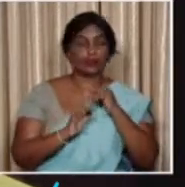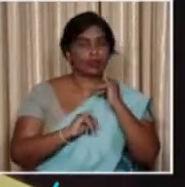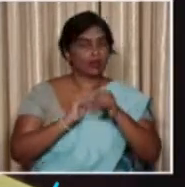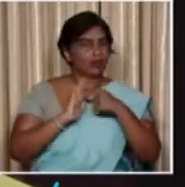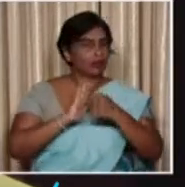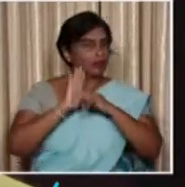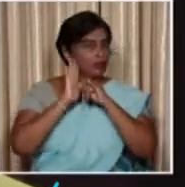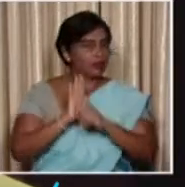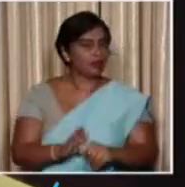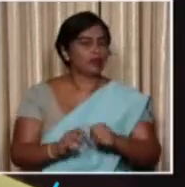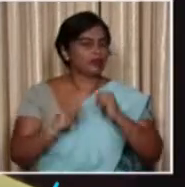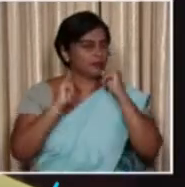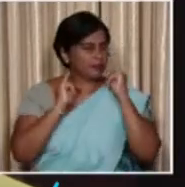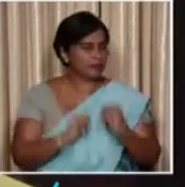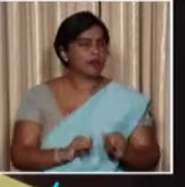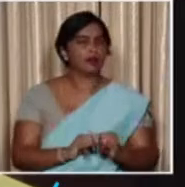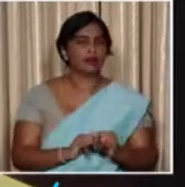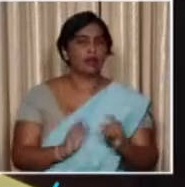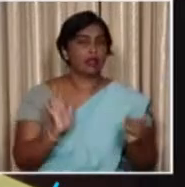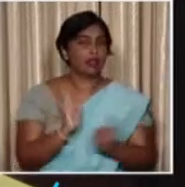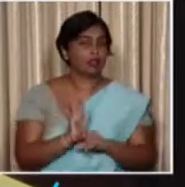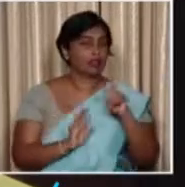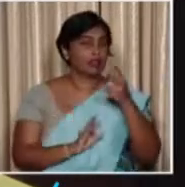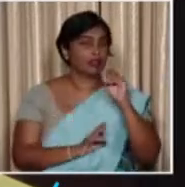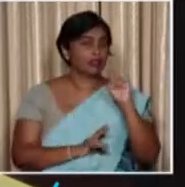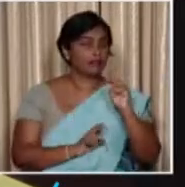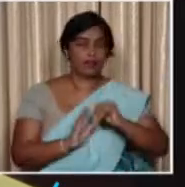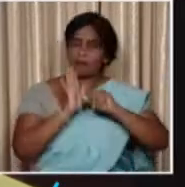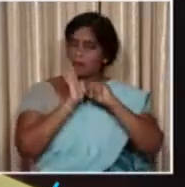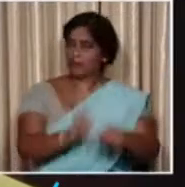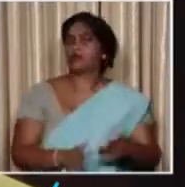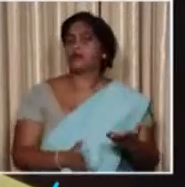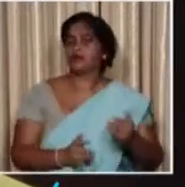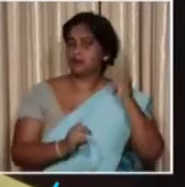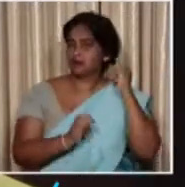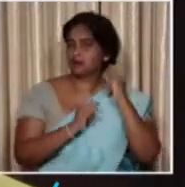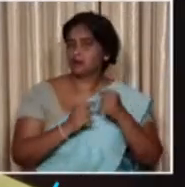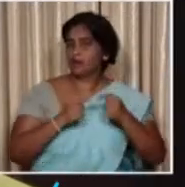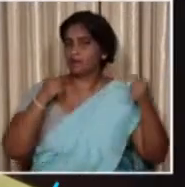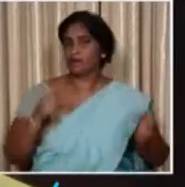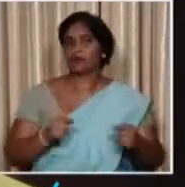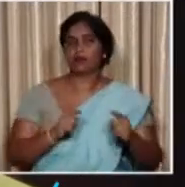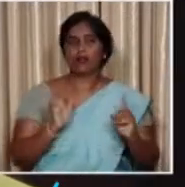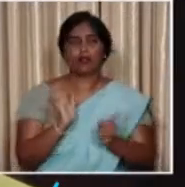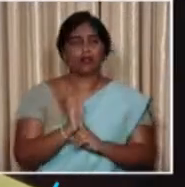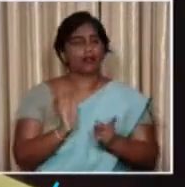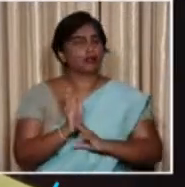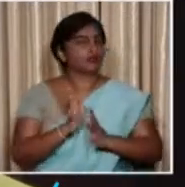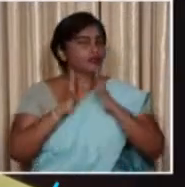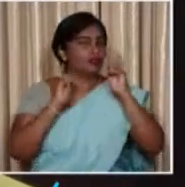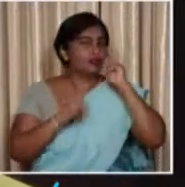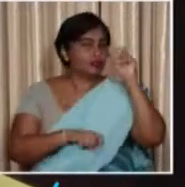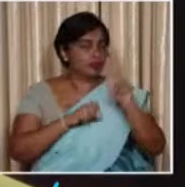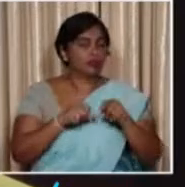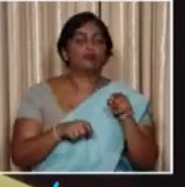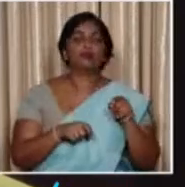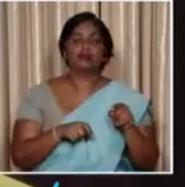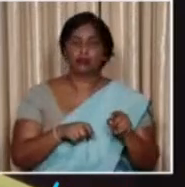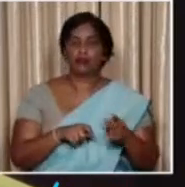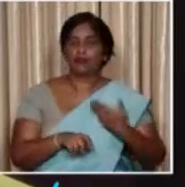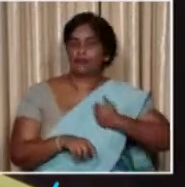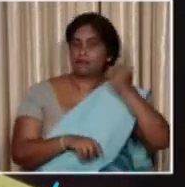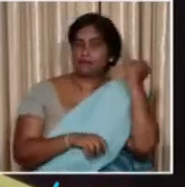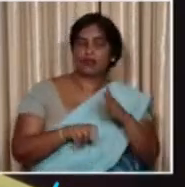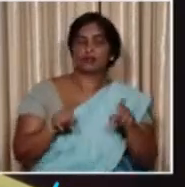දේශද්‍රෝහි රාජද්‍රෝහි ලක්ෂ 220ටම ද්‍රෝහි වුණු මේ රටේ දසලක්ෂ ගණන් ක්‍රිකට් ක්‍රීඩා ලෝලින්ට ද්‍රෝහි